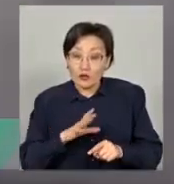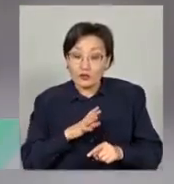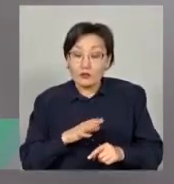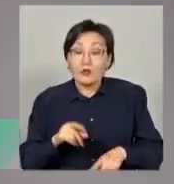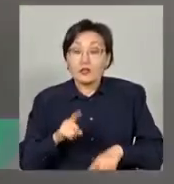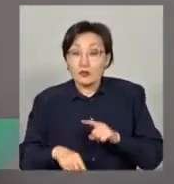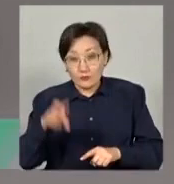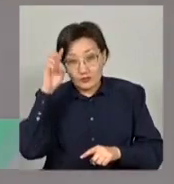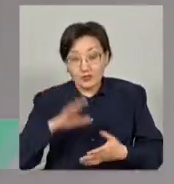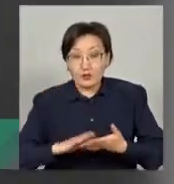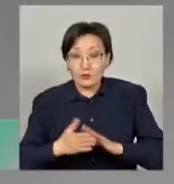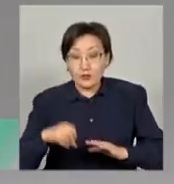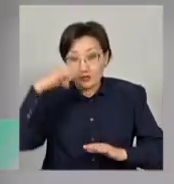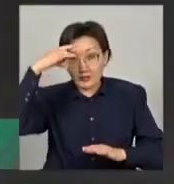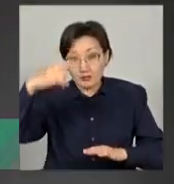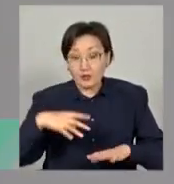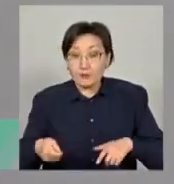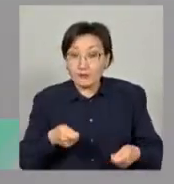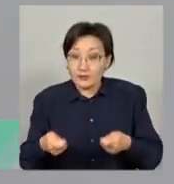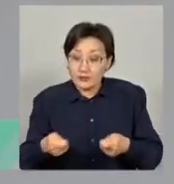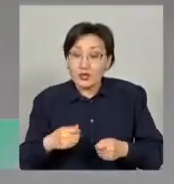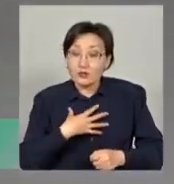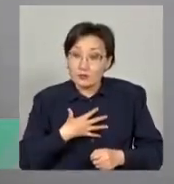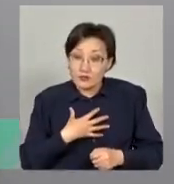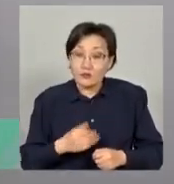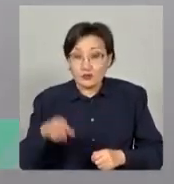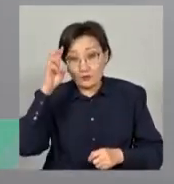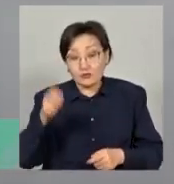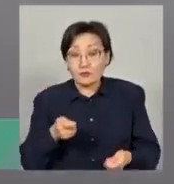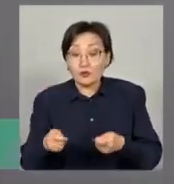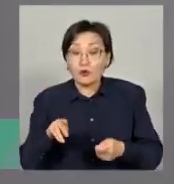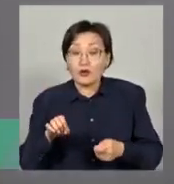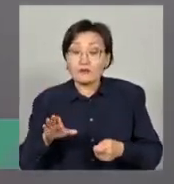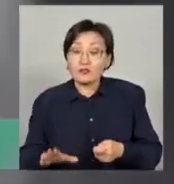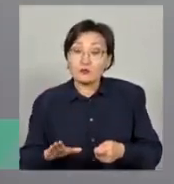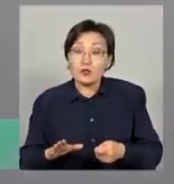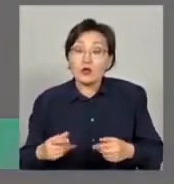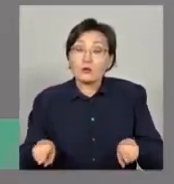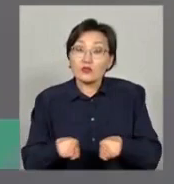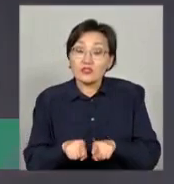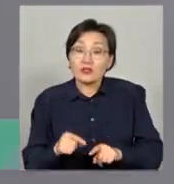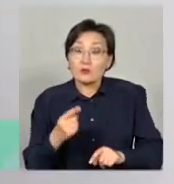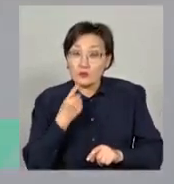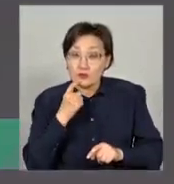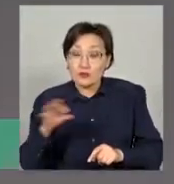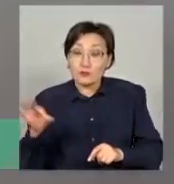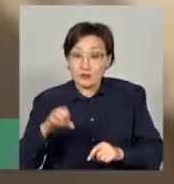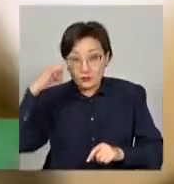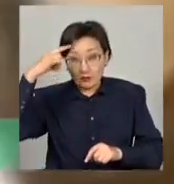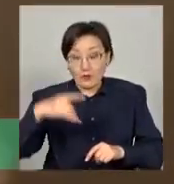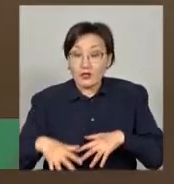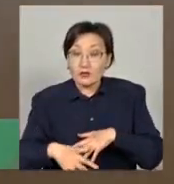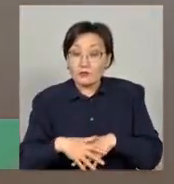басына түскен жағдай ел президентін де алаңдатты. Жеделхат жолдаған мемлекет басшысы Қасым Жомарт Тоқаев осындай қиын сәтте Қазақстан